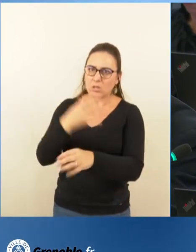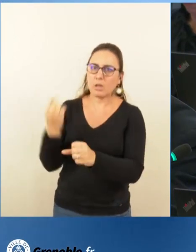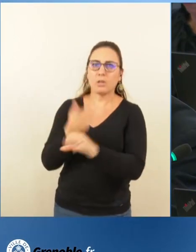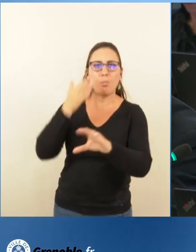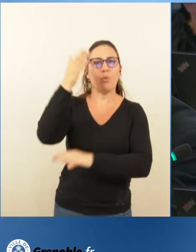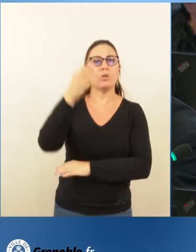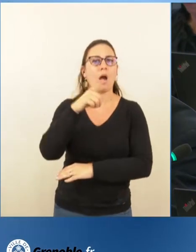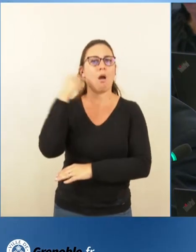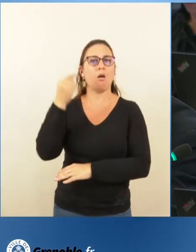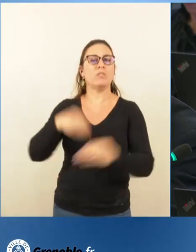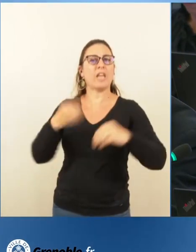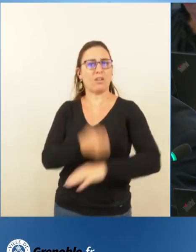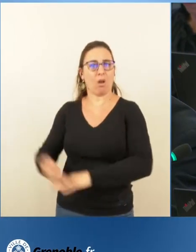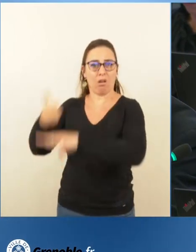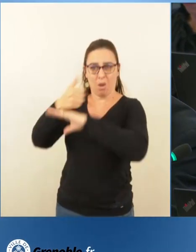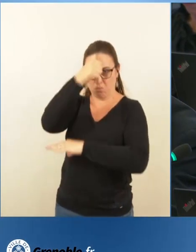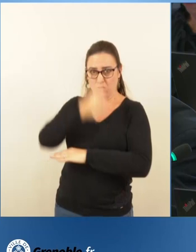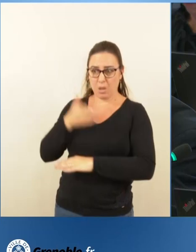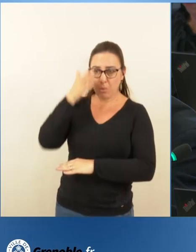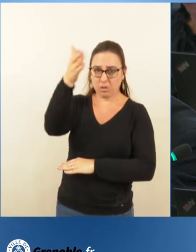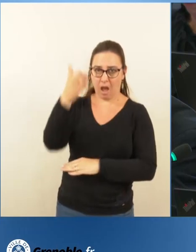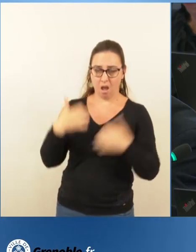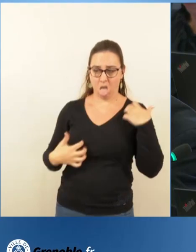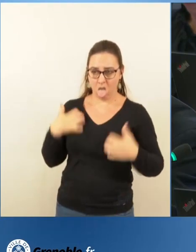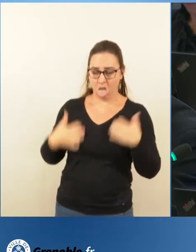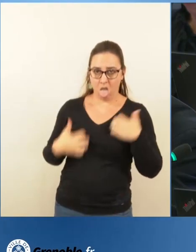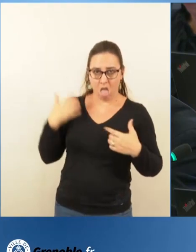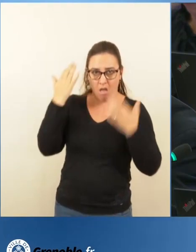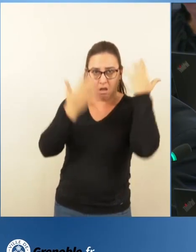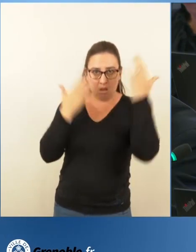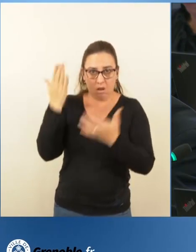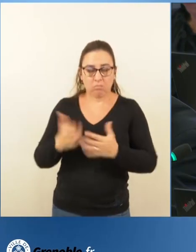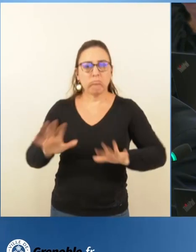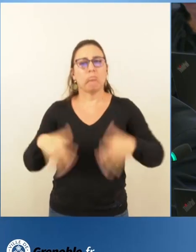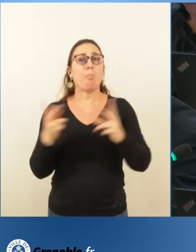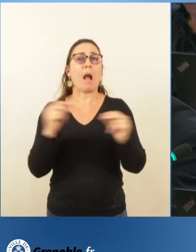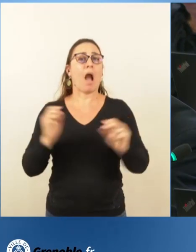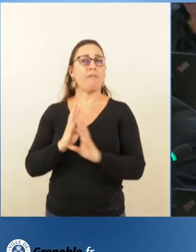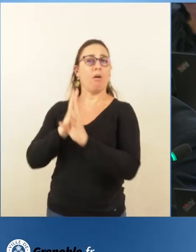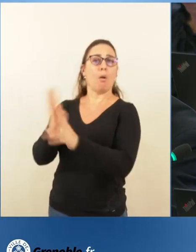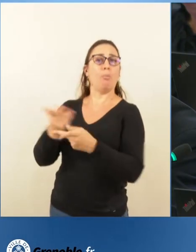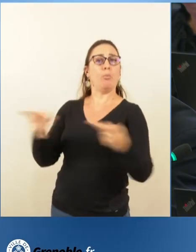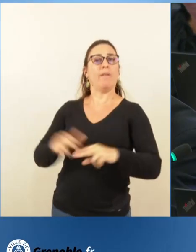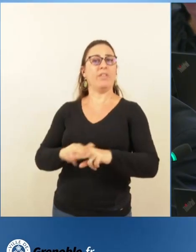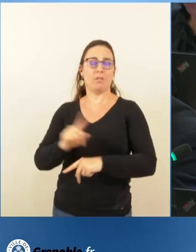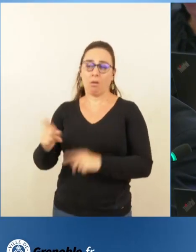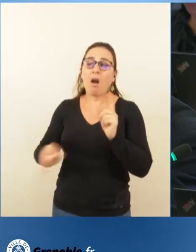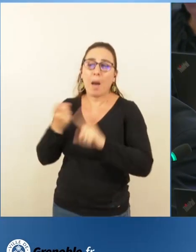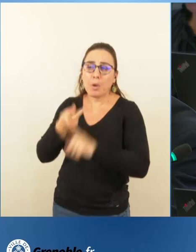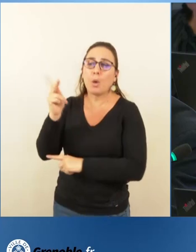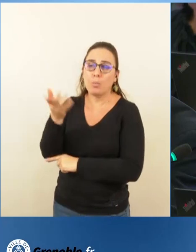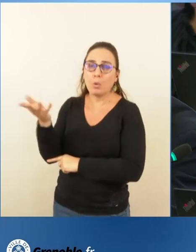directeur du musée je crains le pire mais quelle importance qu'il n'y ait pas de public l'important pour vous c'est